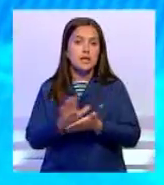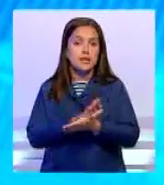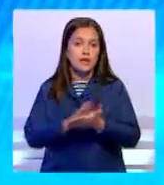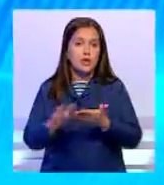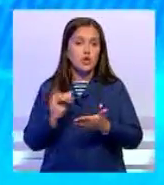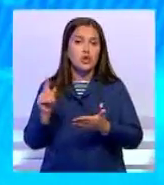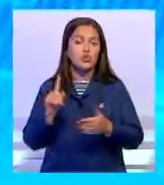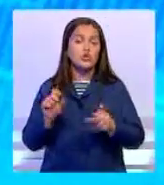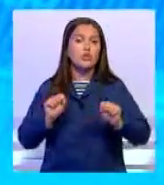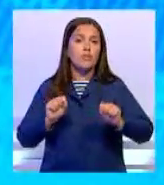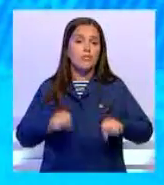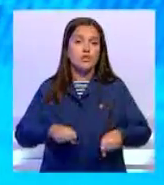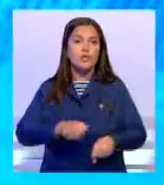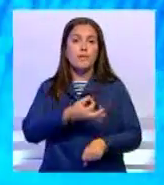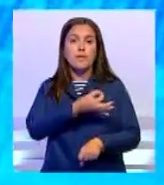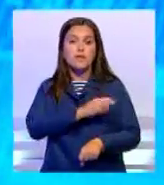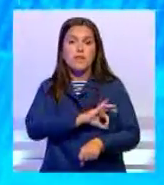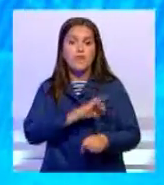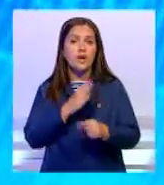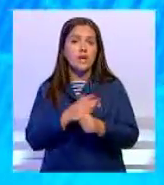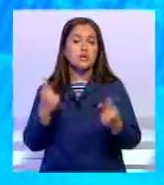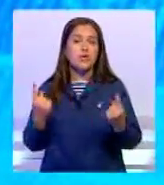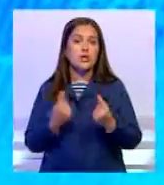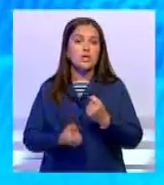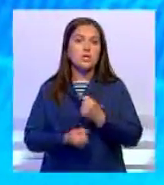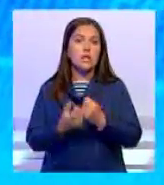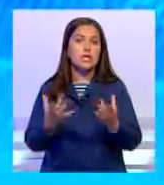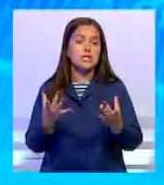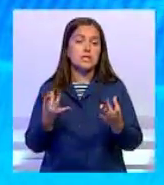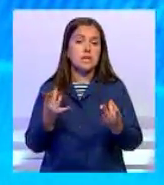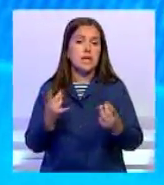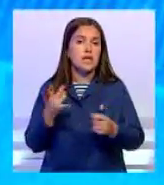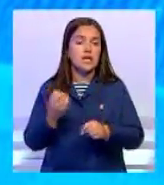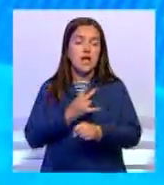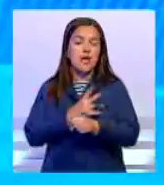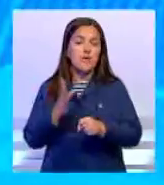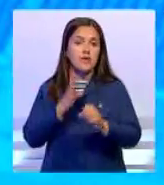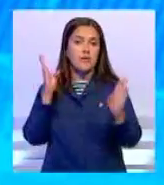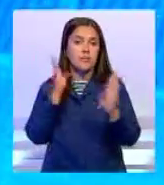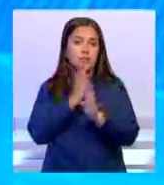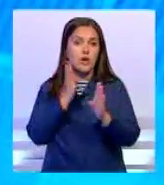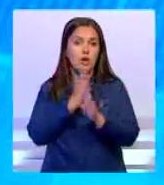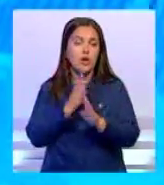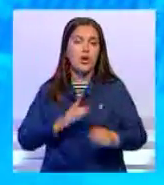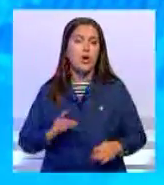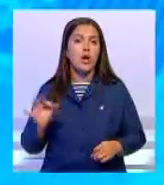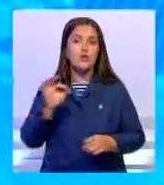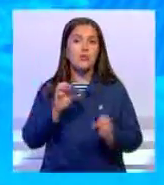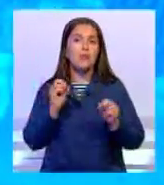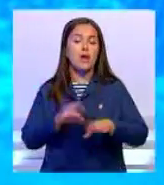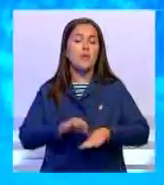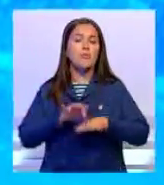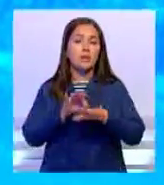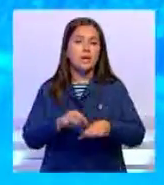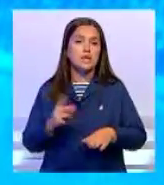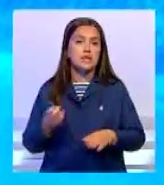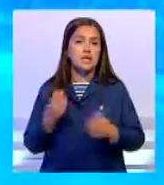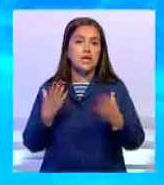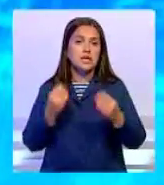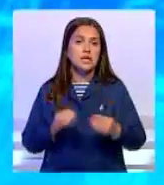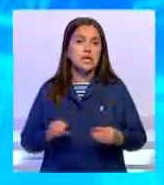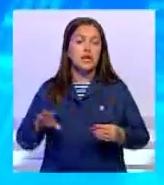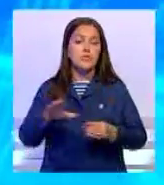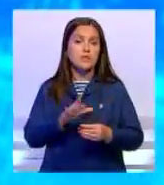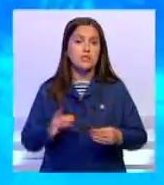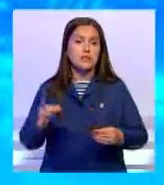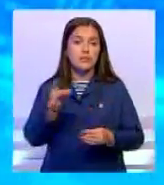источниками энергии, но и то, как можно использовать традиционные источники сырья, не нанося вреда окружающей среде. О том, как проходит